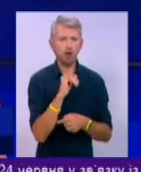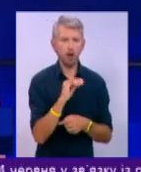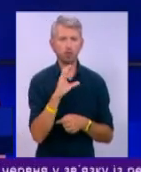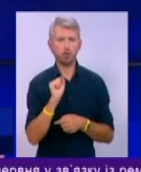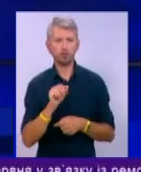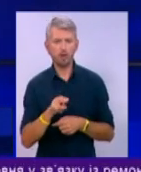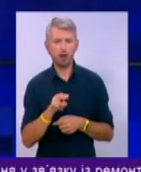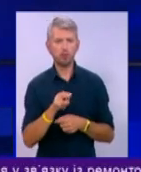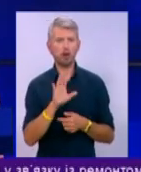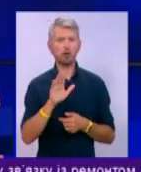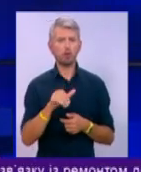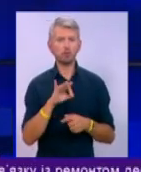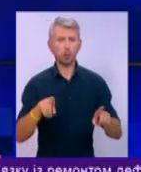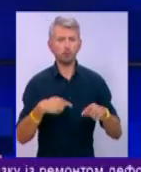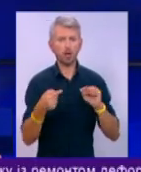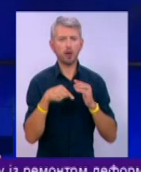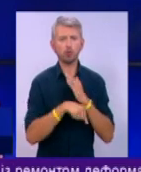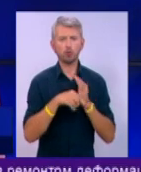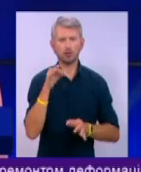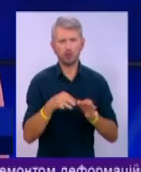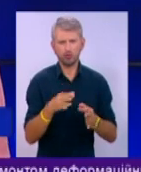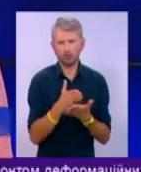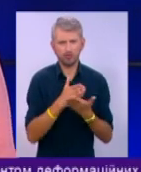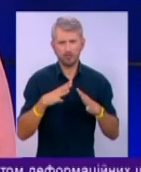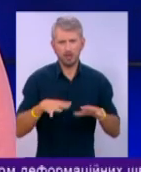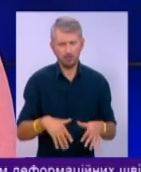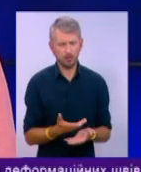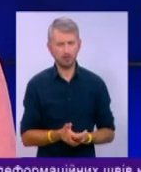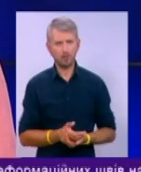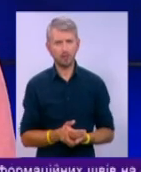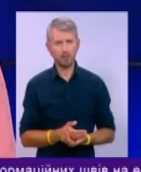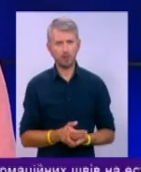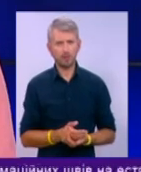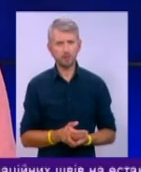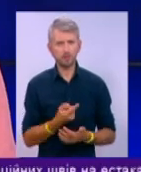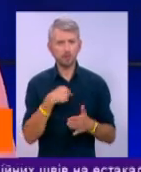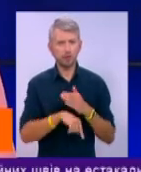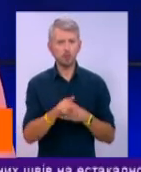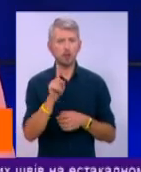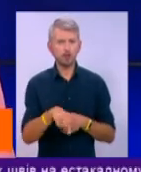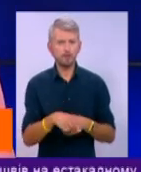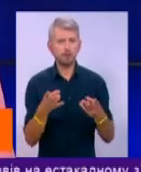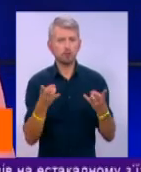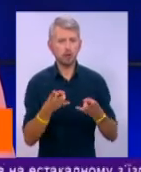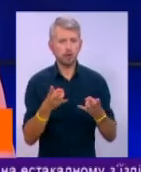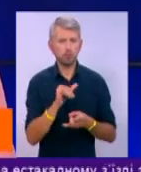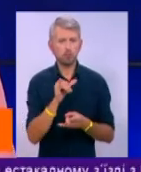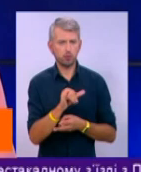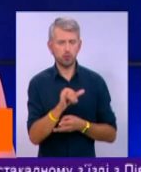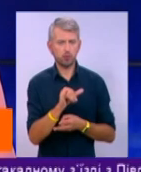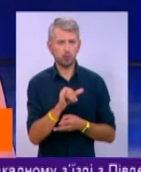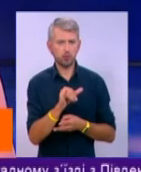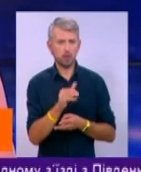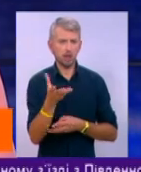САП, далі про створення антикорупційного суду ми б навіть не мали. Тобто навіть потреби у, я би так сказав,